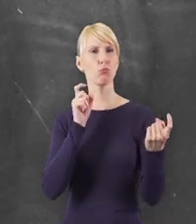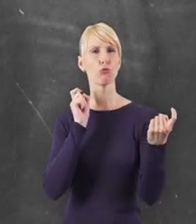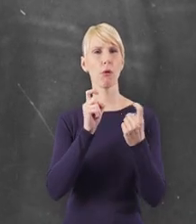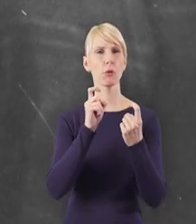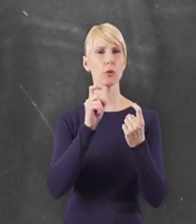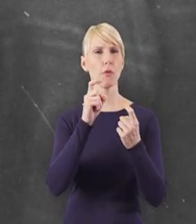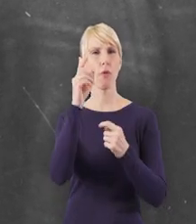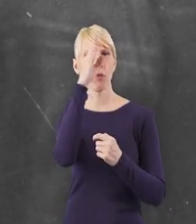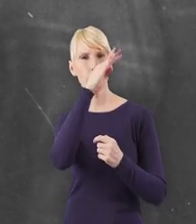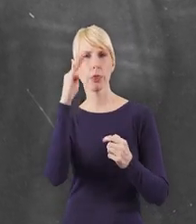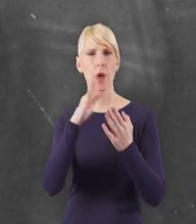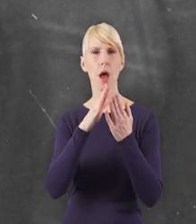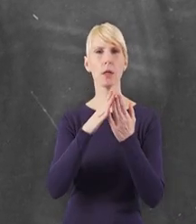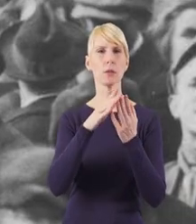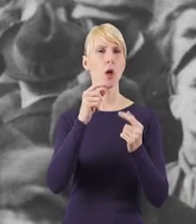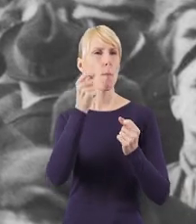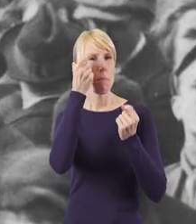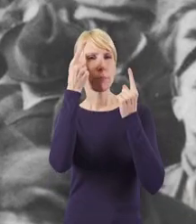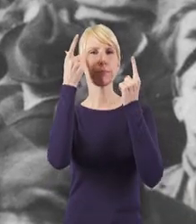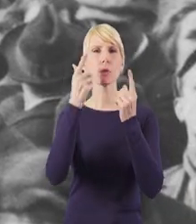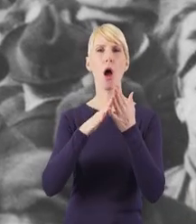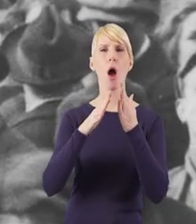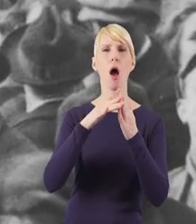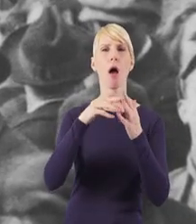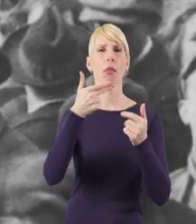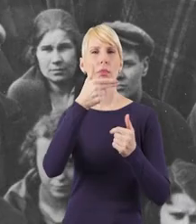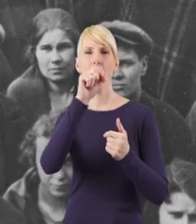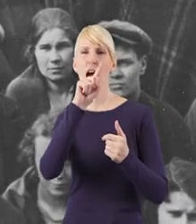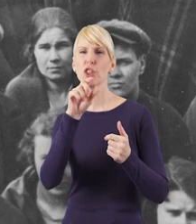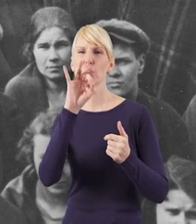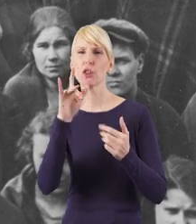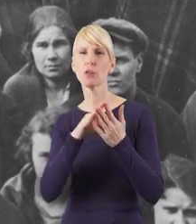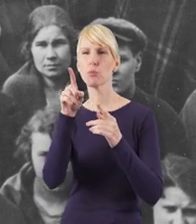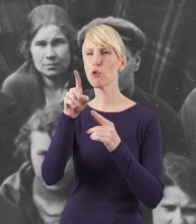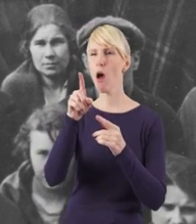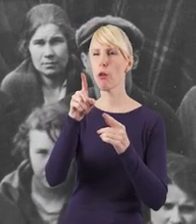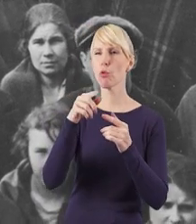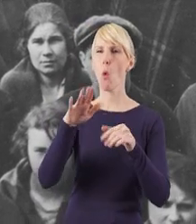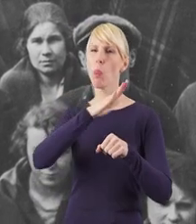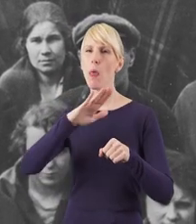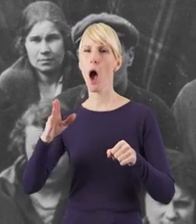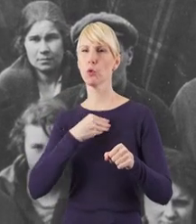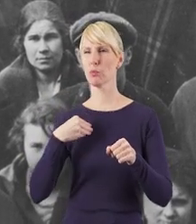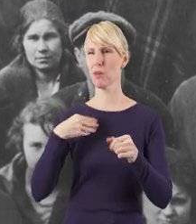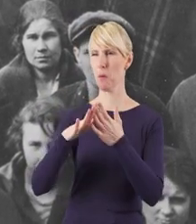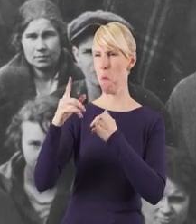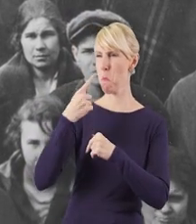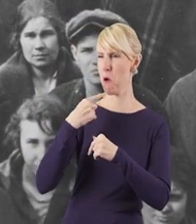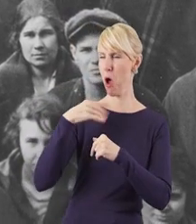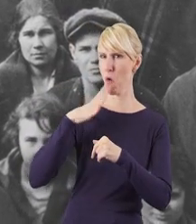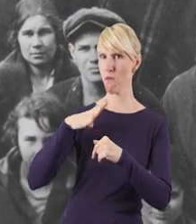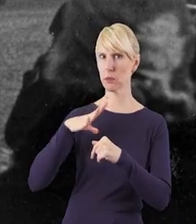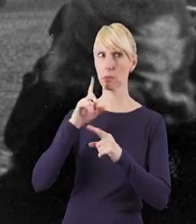Wbrew tezom ideologii nazistowskiej o narodzie polskim jako rasowo mało wartościowym, część